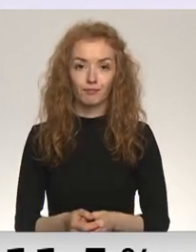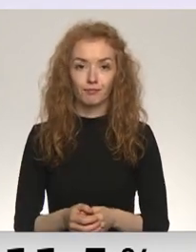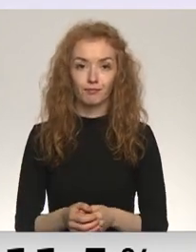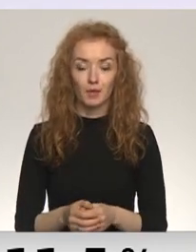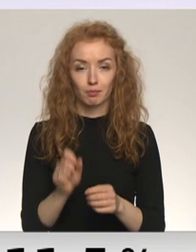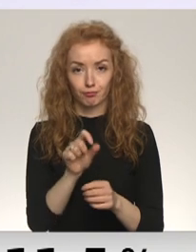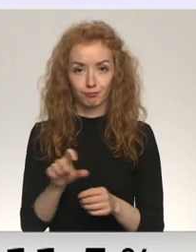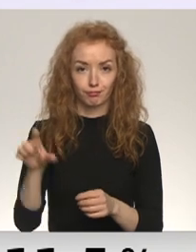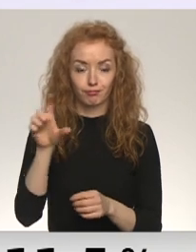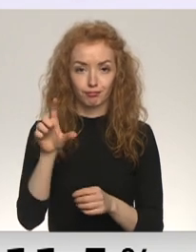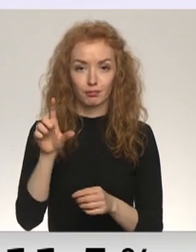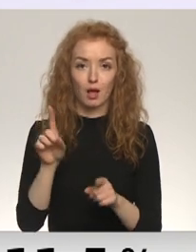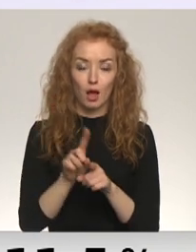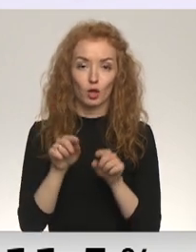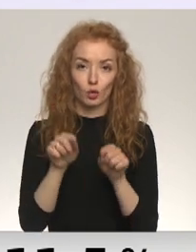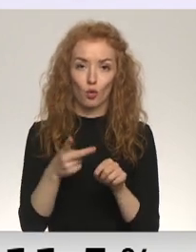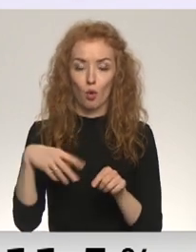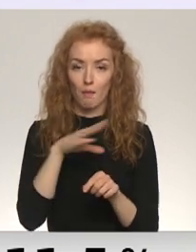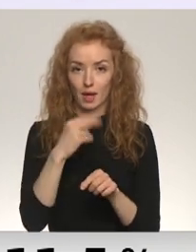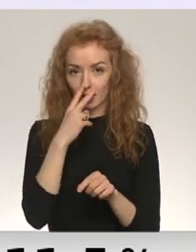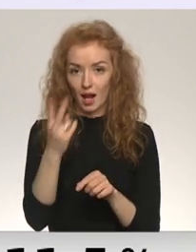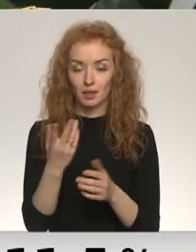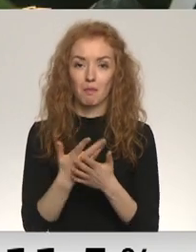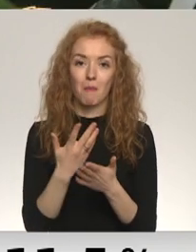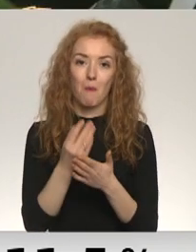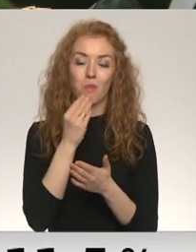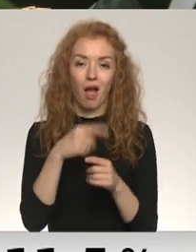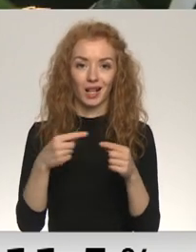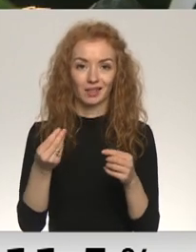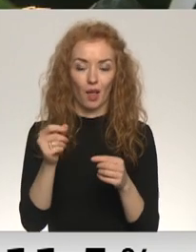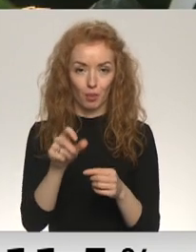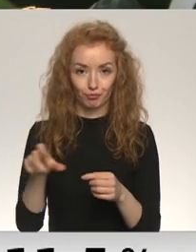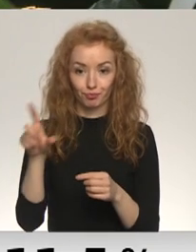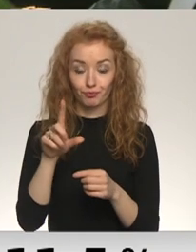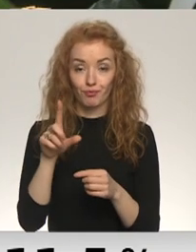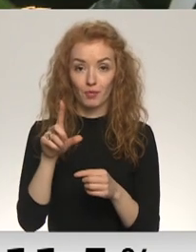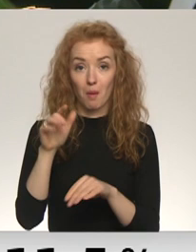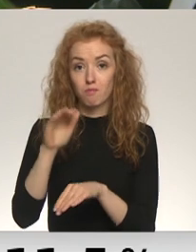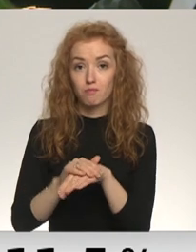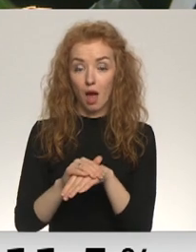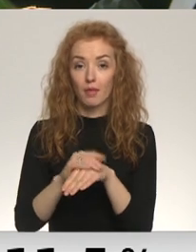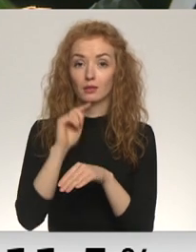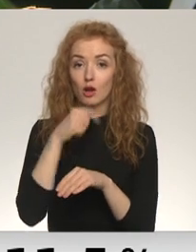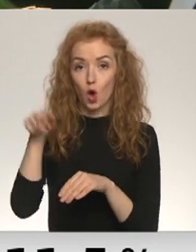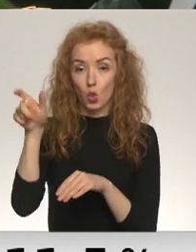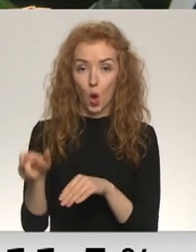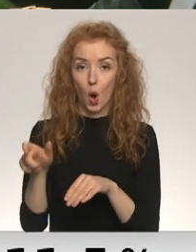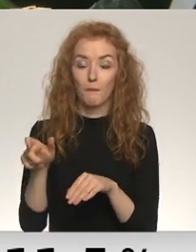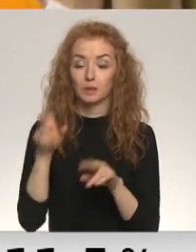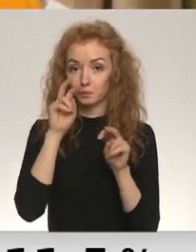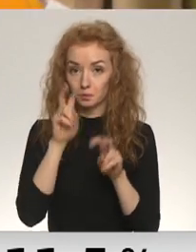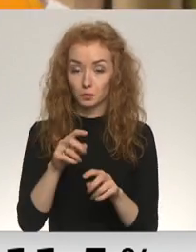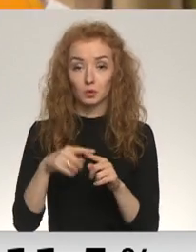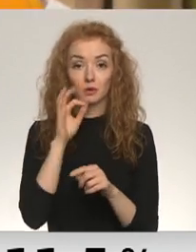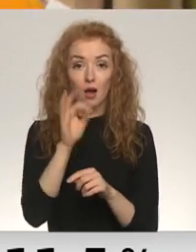pastiprinot spiedienu arī uz to, ko mēs redzam attiecībā uz pārtikas cenām. Pēc bankas Citadele ekonomista Mārtiņa Āboliņa domām,